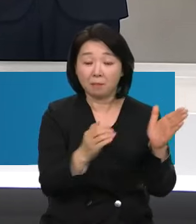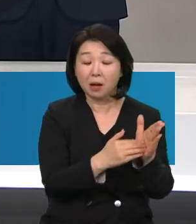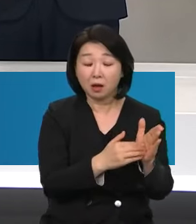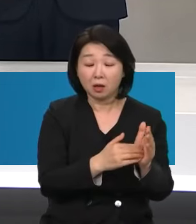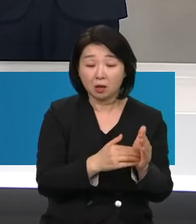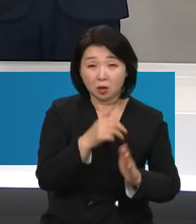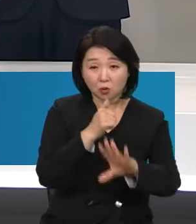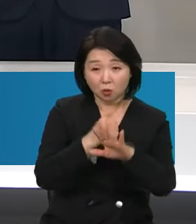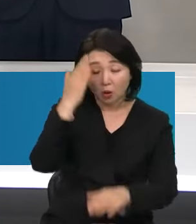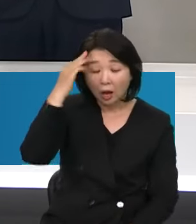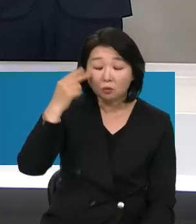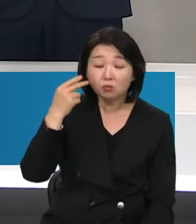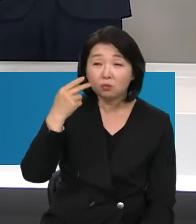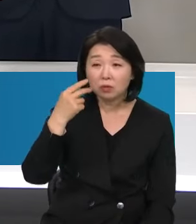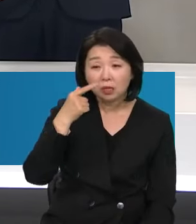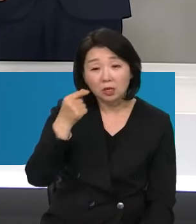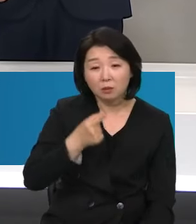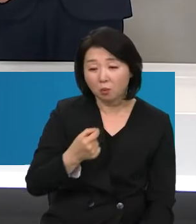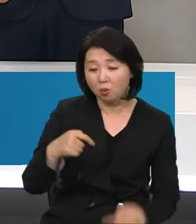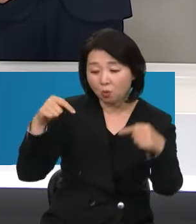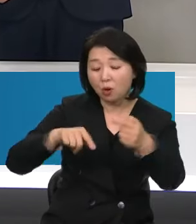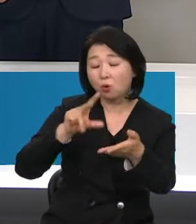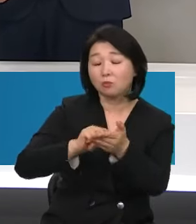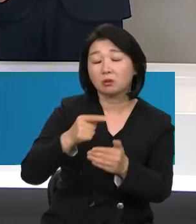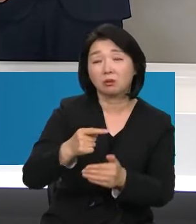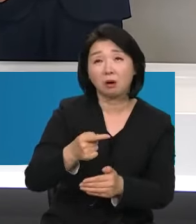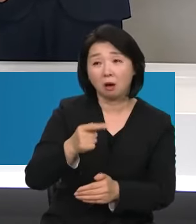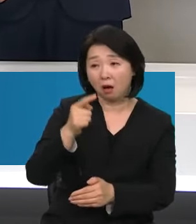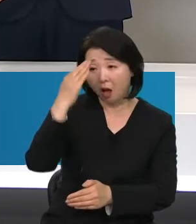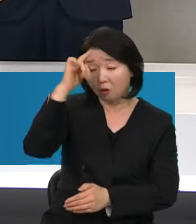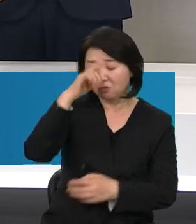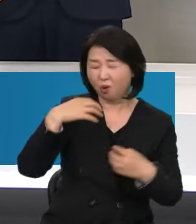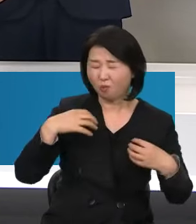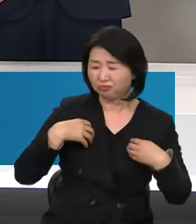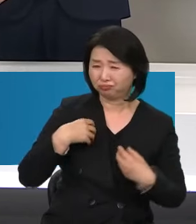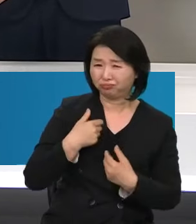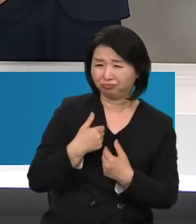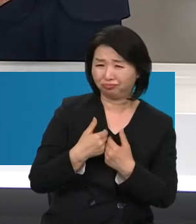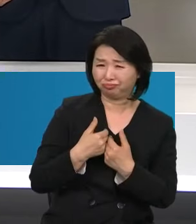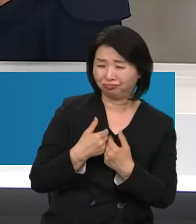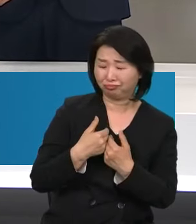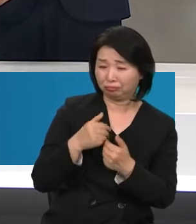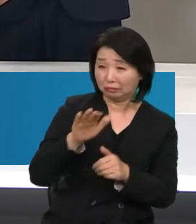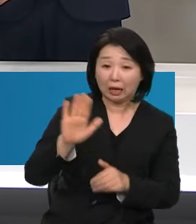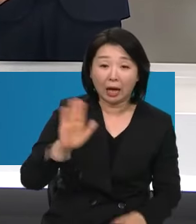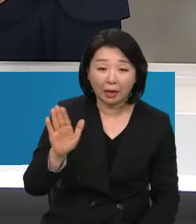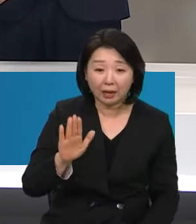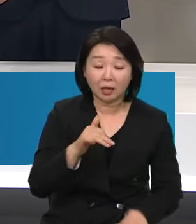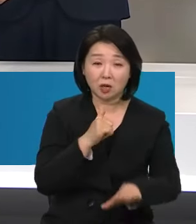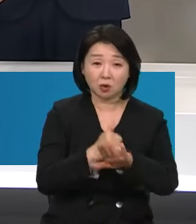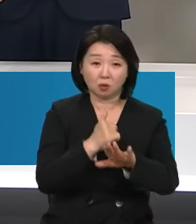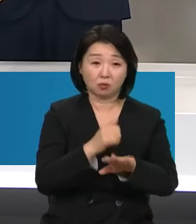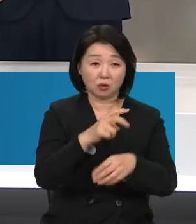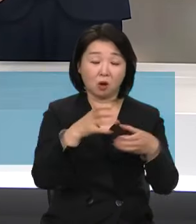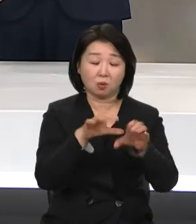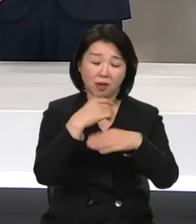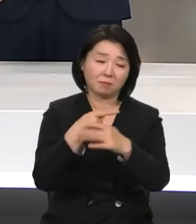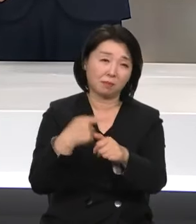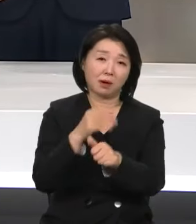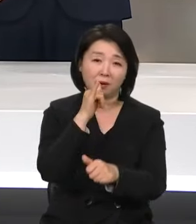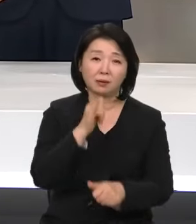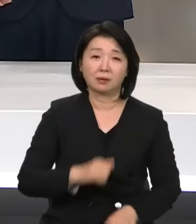문제로까지 번지고 있습니다 그런데도 정부 대응이 미온적이라는 지적이 있 다르면서 여관 내부에서도 비판의 목소리가 나왔습니다